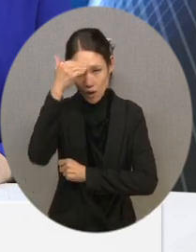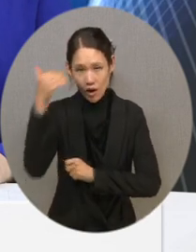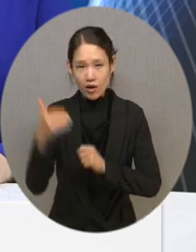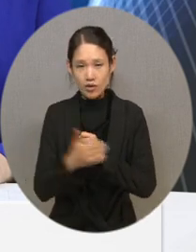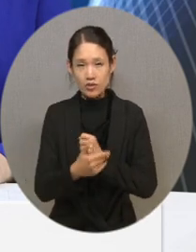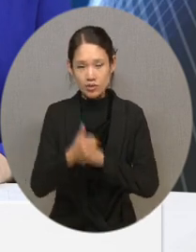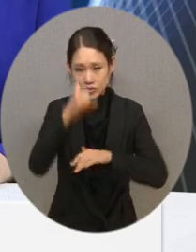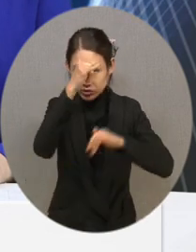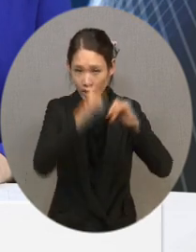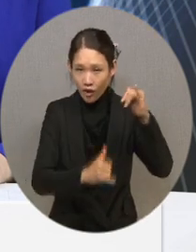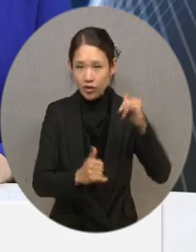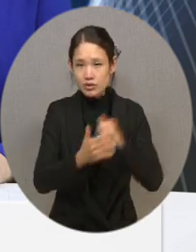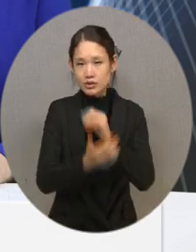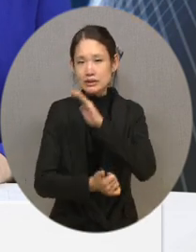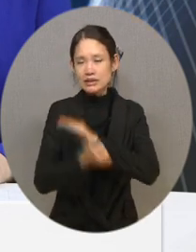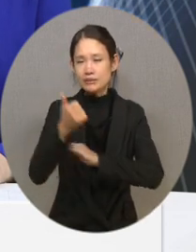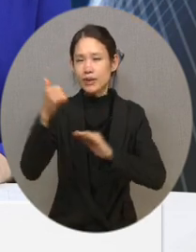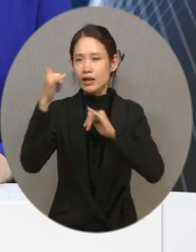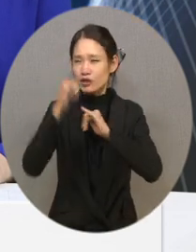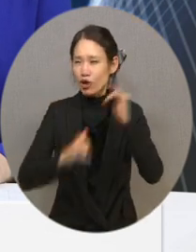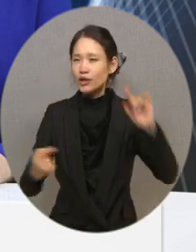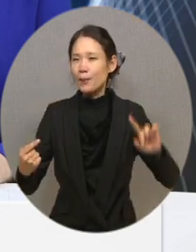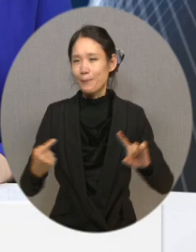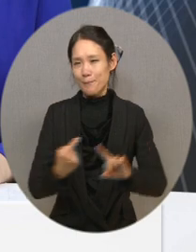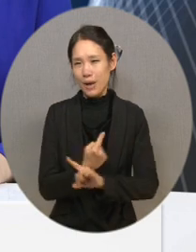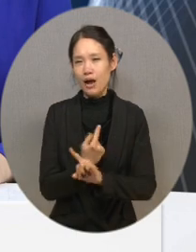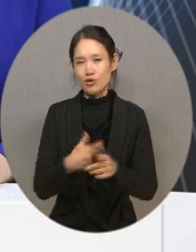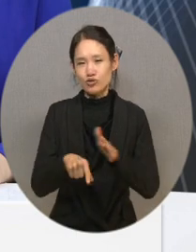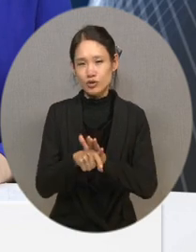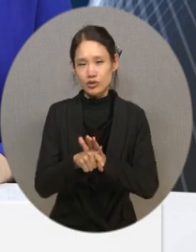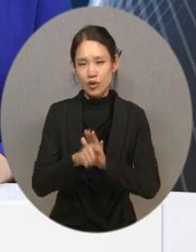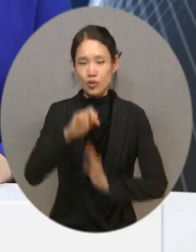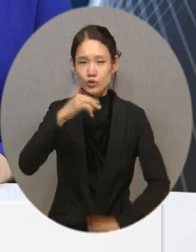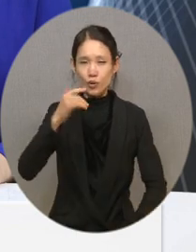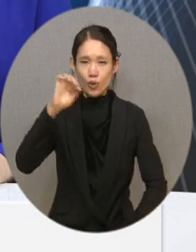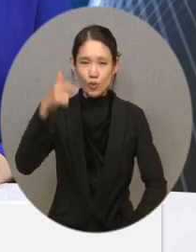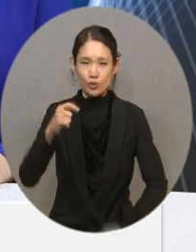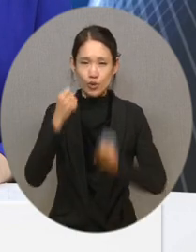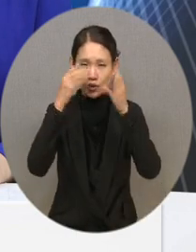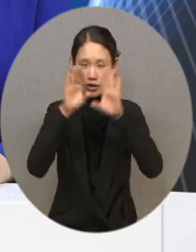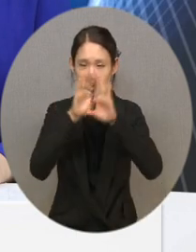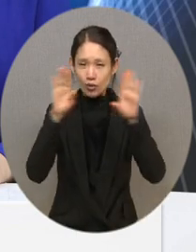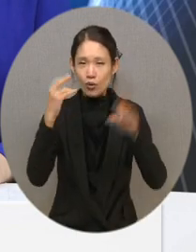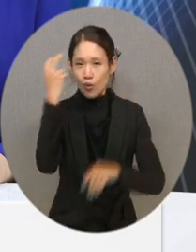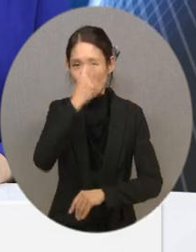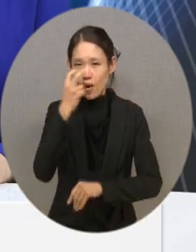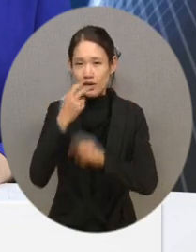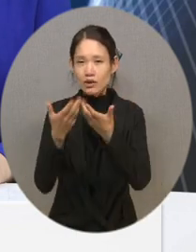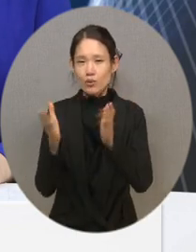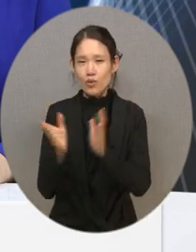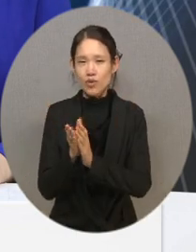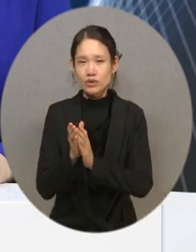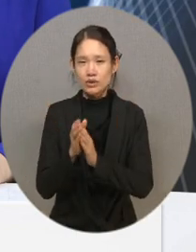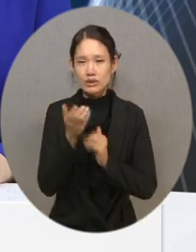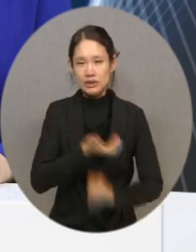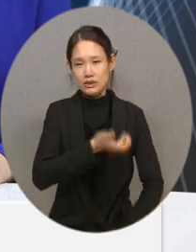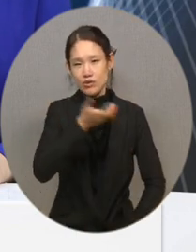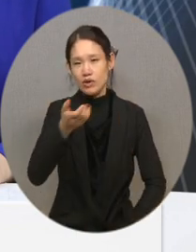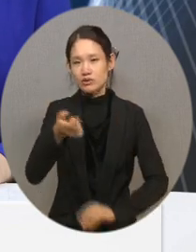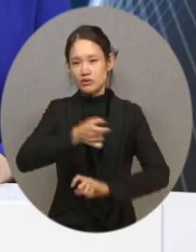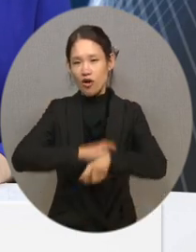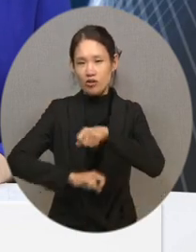역사를 희망의 역사로 바꾸기 위해서도 구흥군은 소록도 개방과 관리원 이관을 적극 추진하겠다는